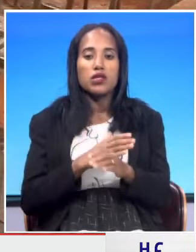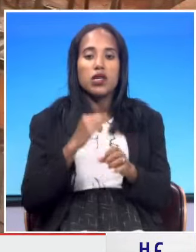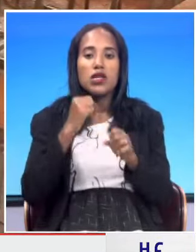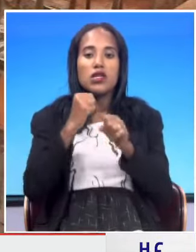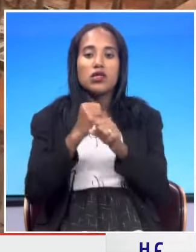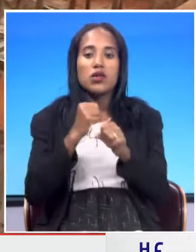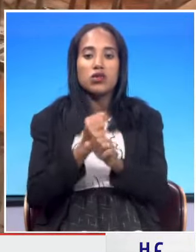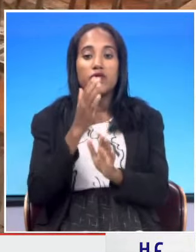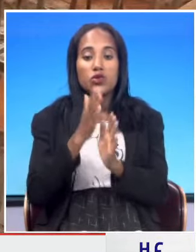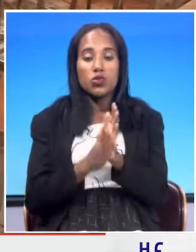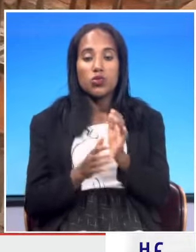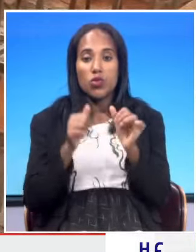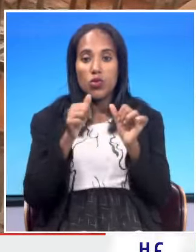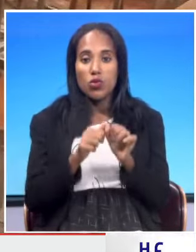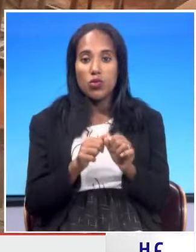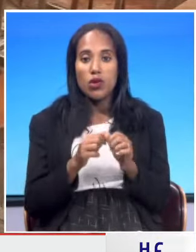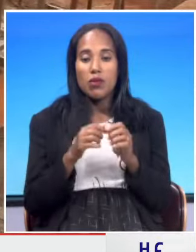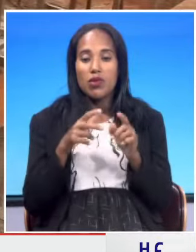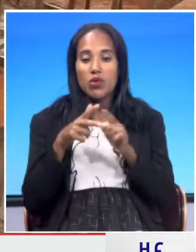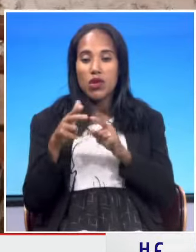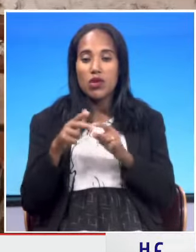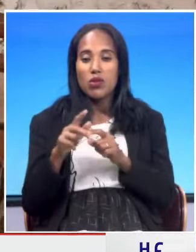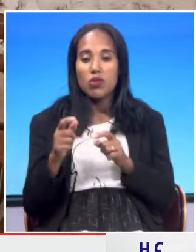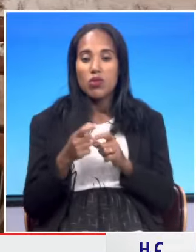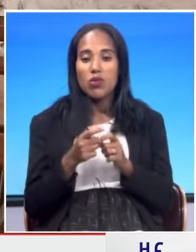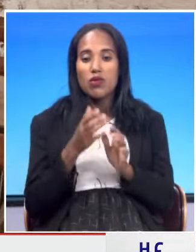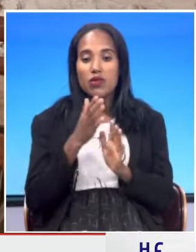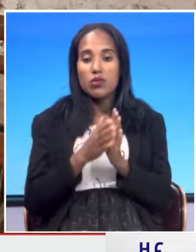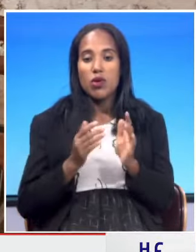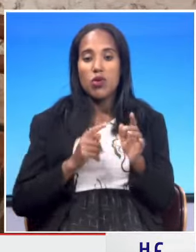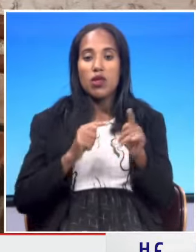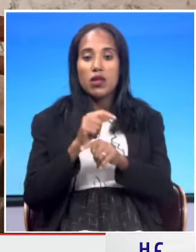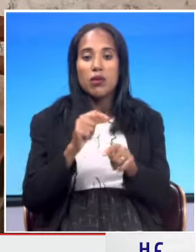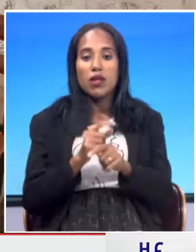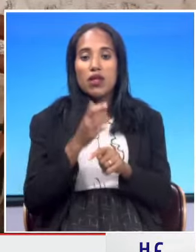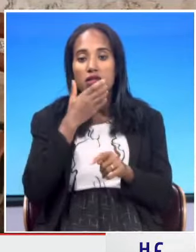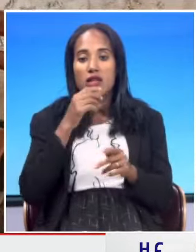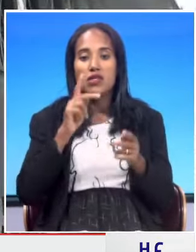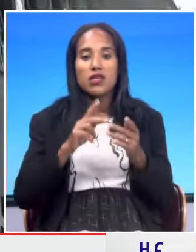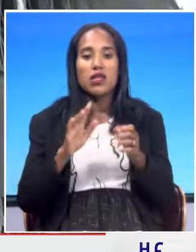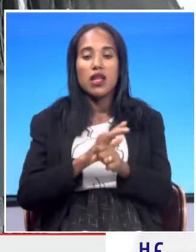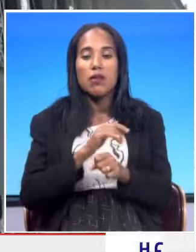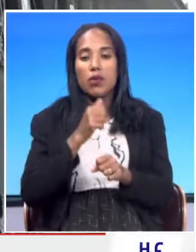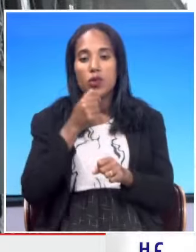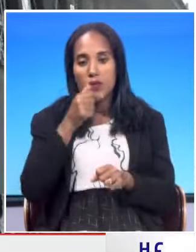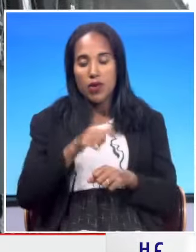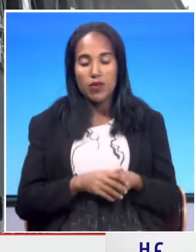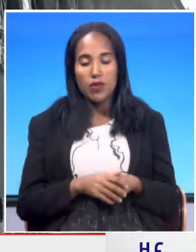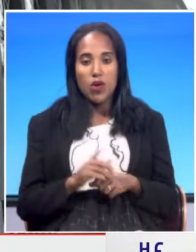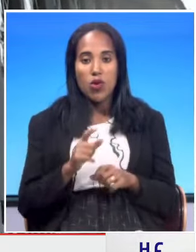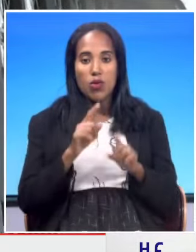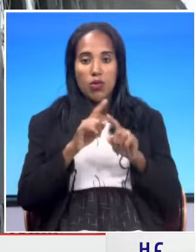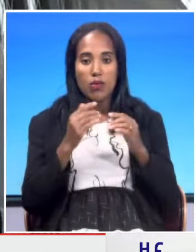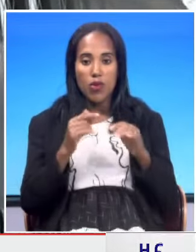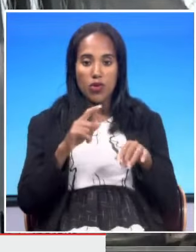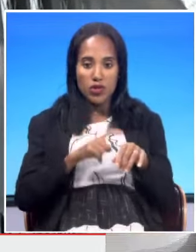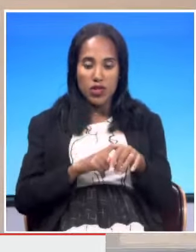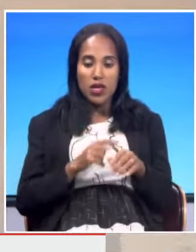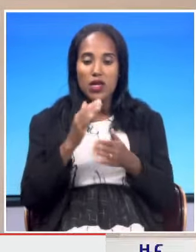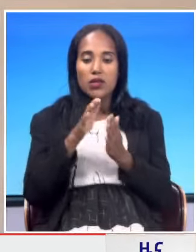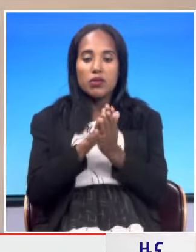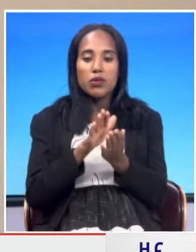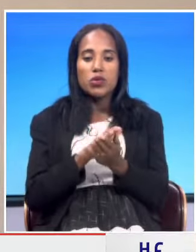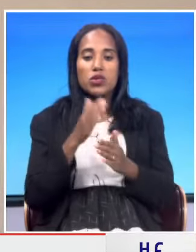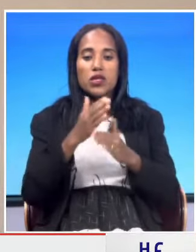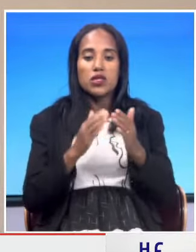ስራዎች ሲከናወኑ ቢቆይም በተበጣጠሰ መልኩ እየተከናወኑ ያሉ ተግባራት ለተሻለ ስኬት አላበቁንም ይላሉ። ሆኖም ግን በአሁኑ ጊዜ የትምህርት